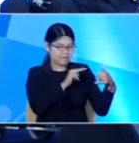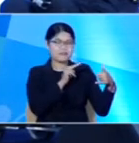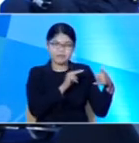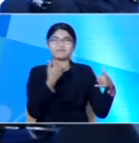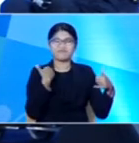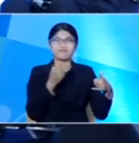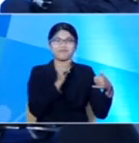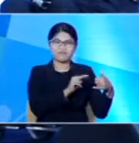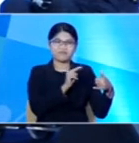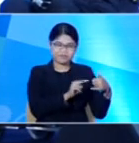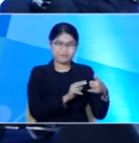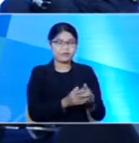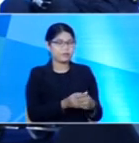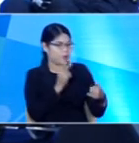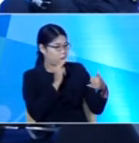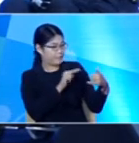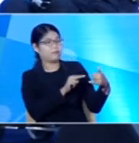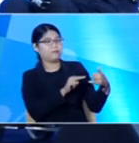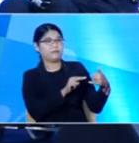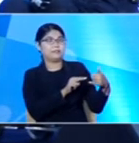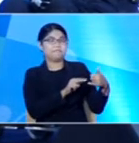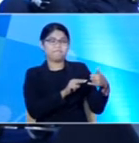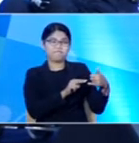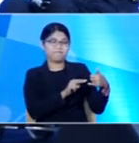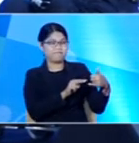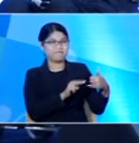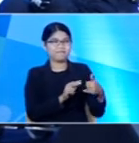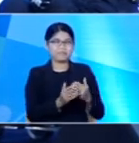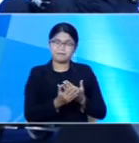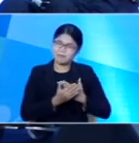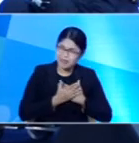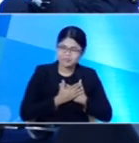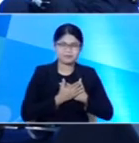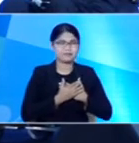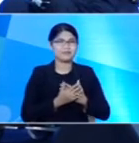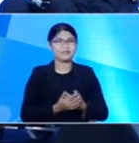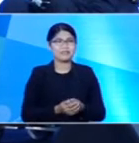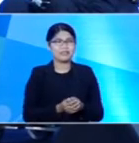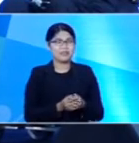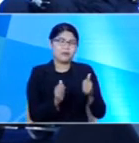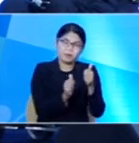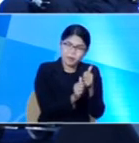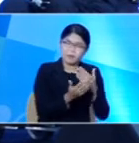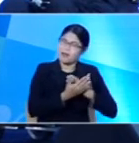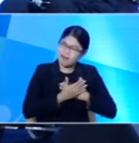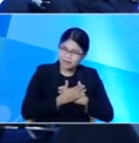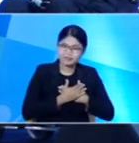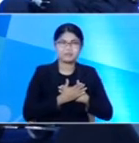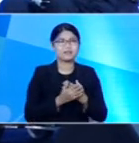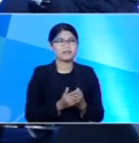ดังนั้นเนี่ยพอเห็นปั๊บเนี่ยนะหูมันแบบมันลักเข้าไปจับใจเลยแล้วท่านเจ้าพระคุณสมเด็จเดี๋